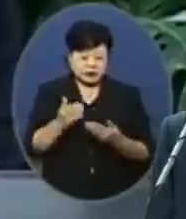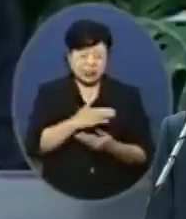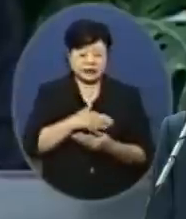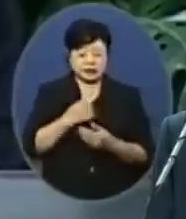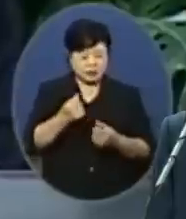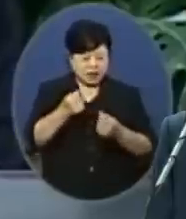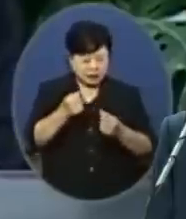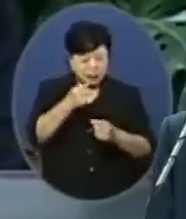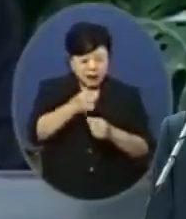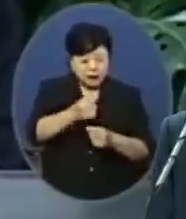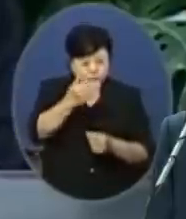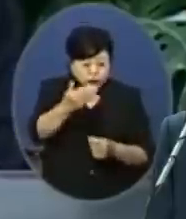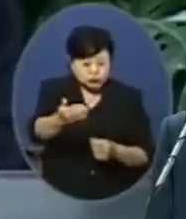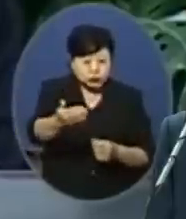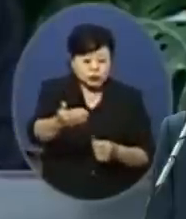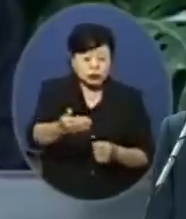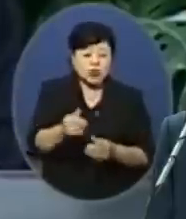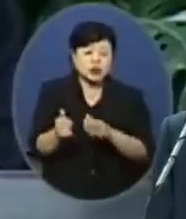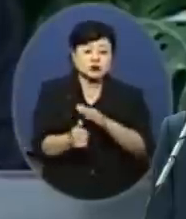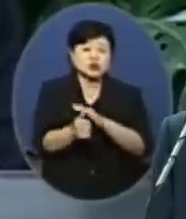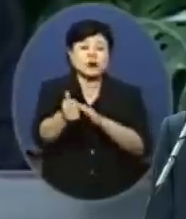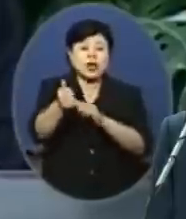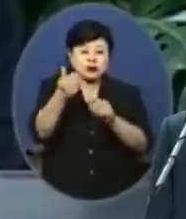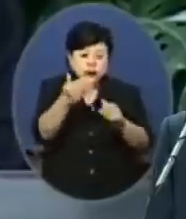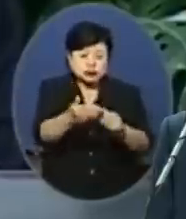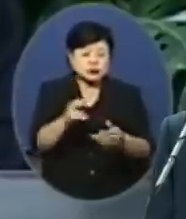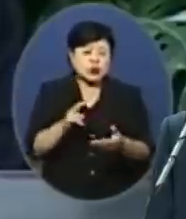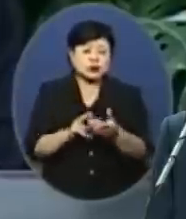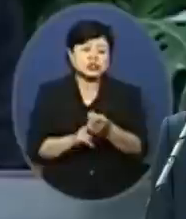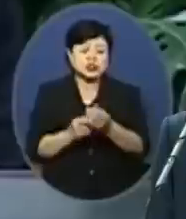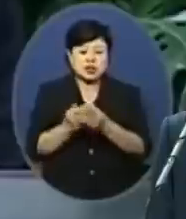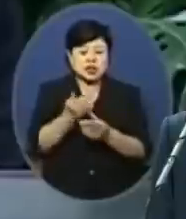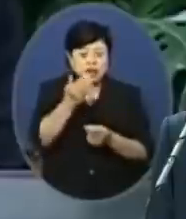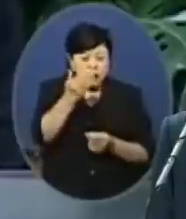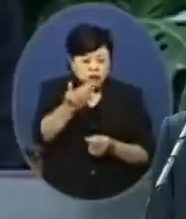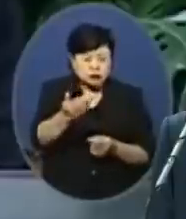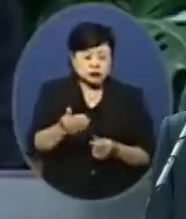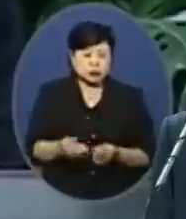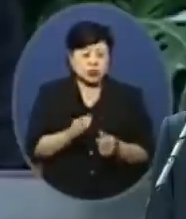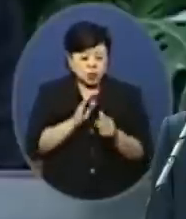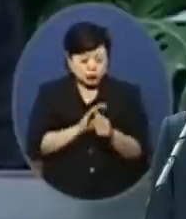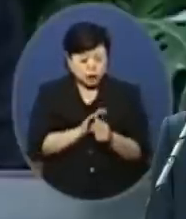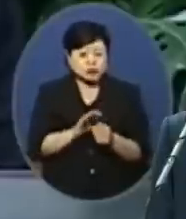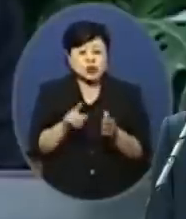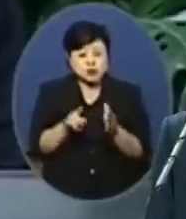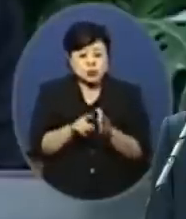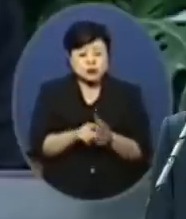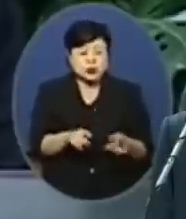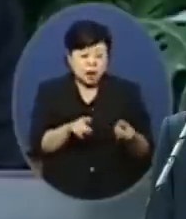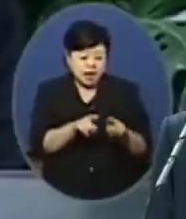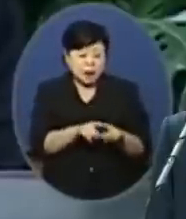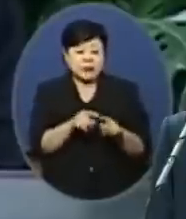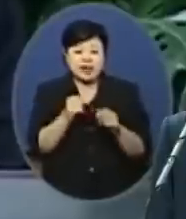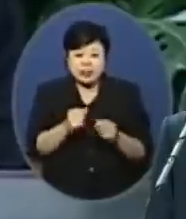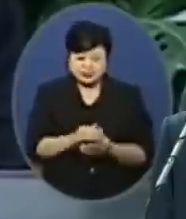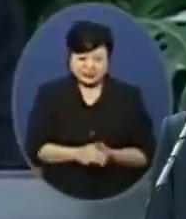잘되며 강건하게 만들어주고 소망차게 하고 기적이 일어나게 인생을 도와주기 위해서 같이 계신